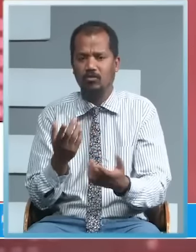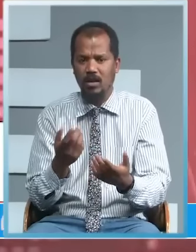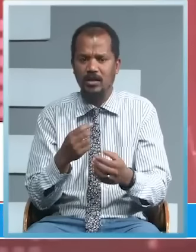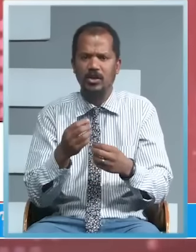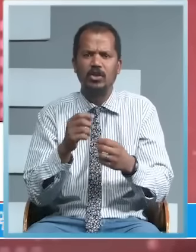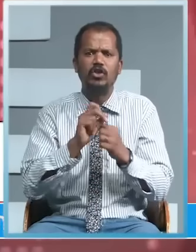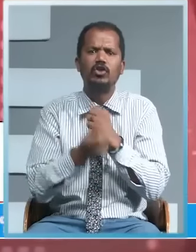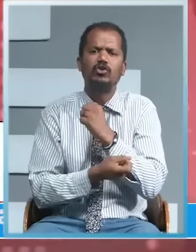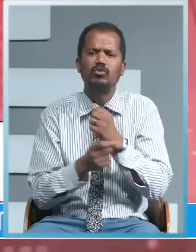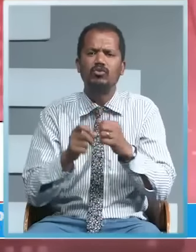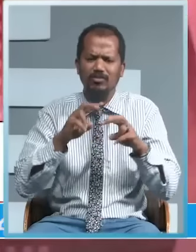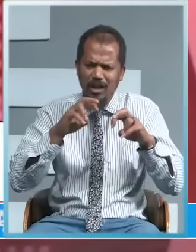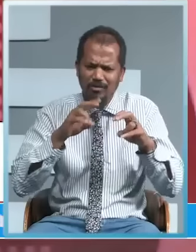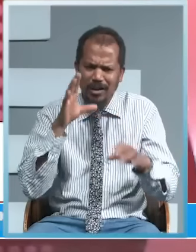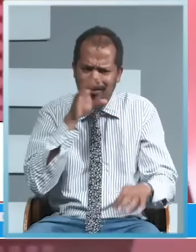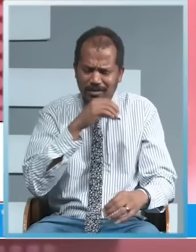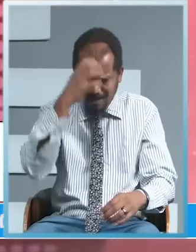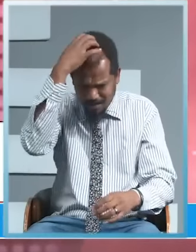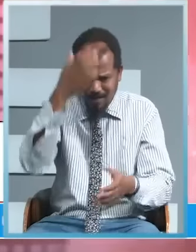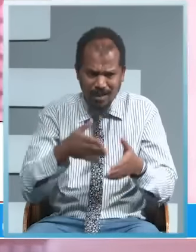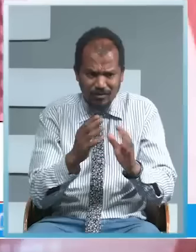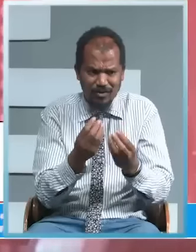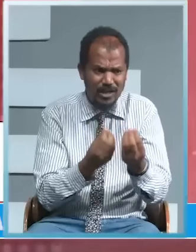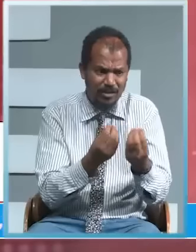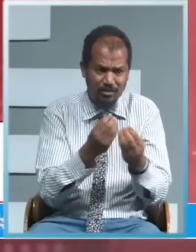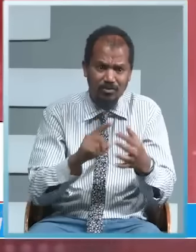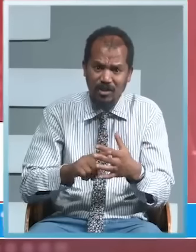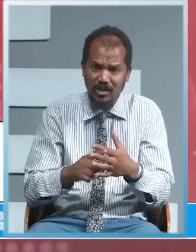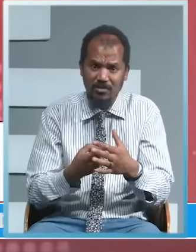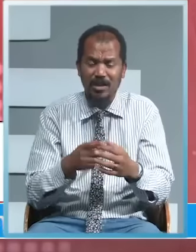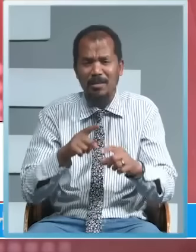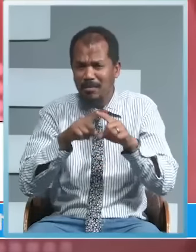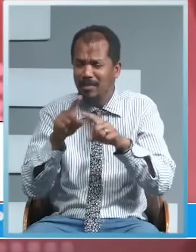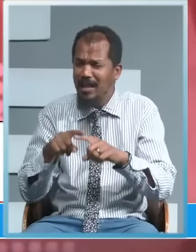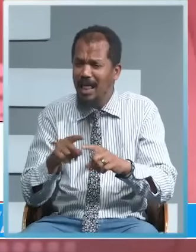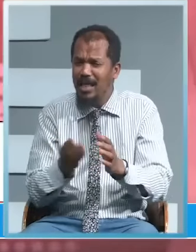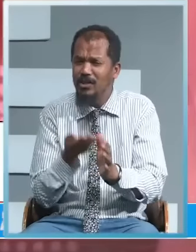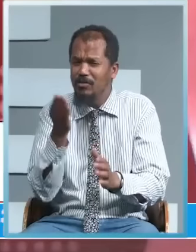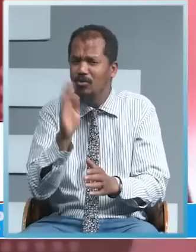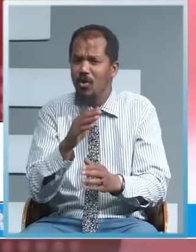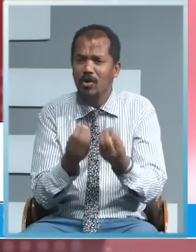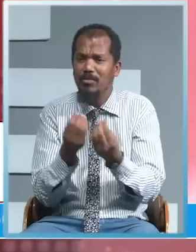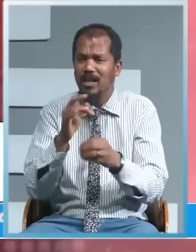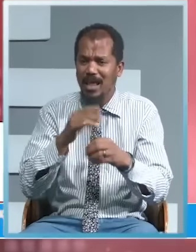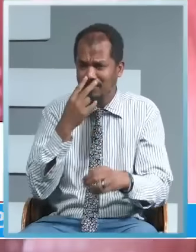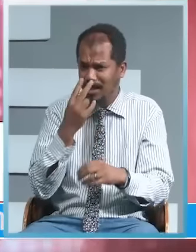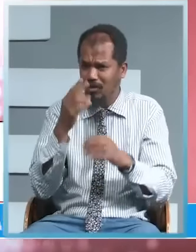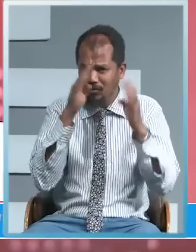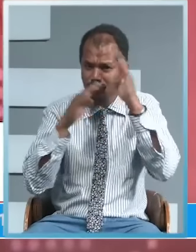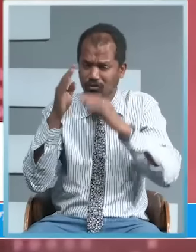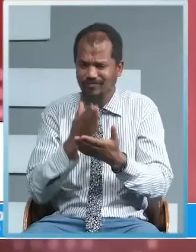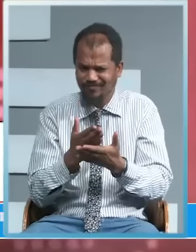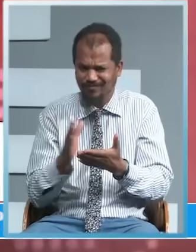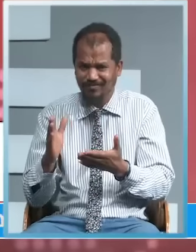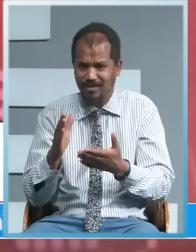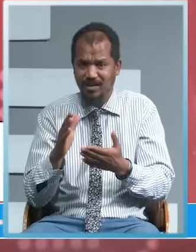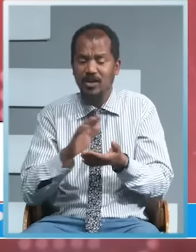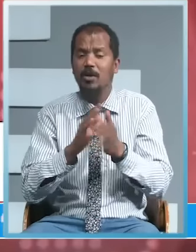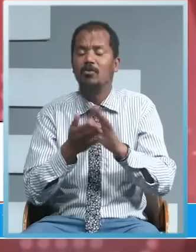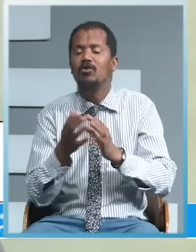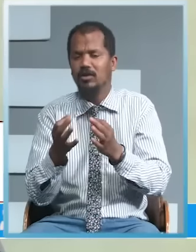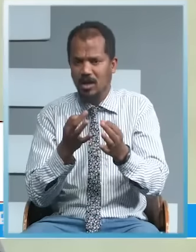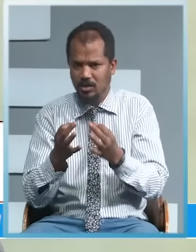ድርጅቱ ጥናቱን አጠናቆና ከመንግስት አስፈቅዶ ግብይቱን ከጀመረ በተለያየ የሲሚንቶ ግብይት ላይ የሚታዩ ችግሮችን በሚቀርፍ መልኩ